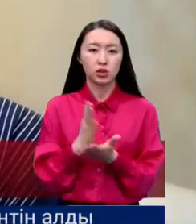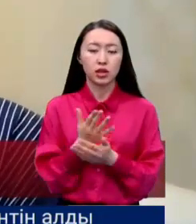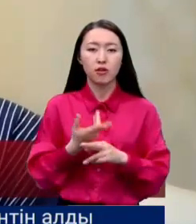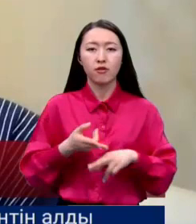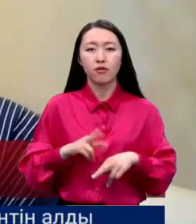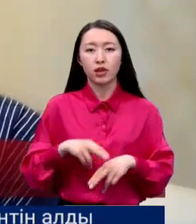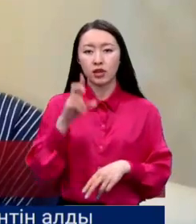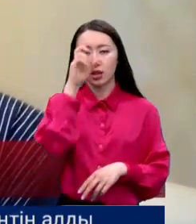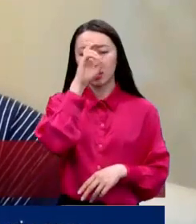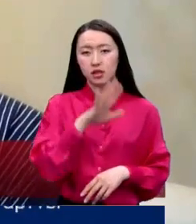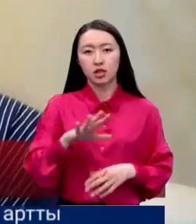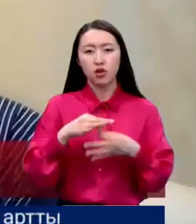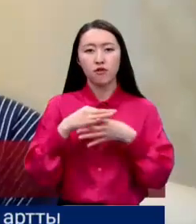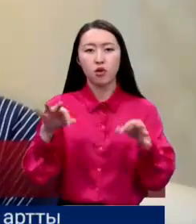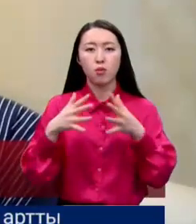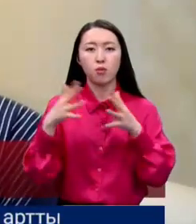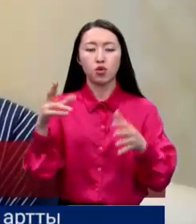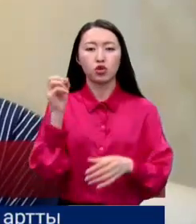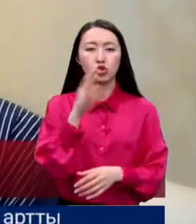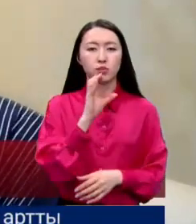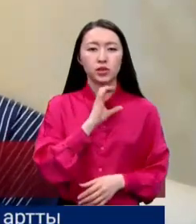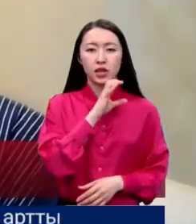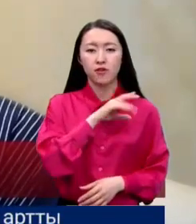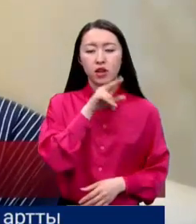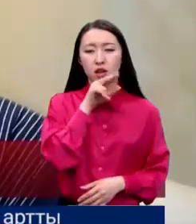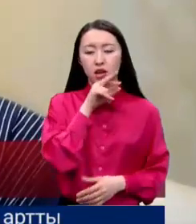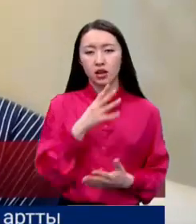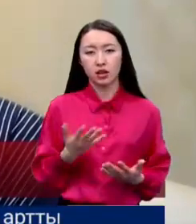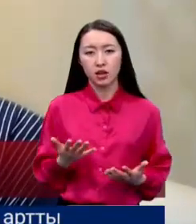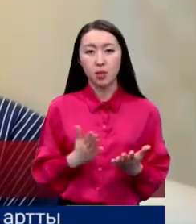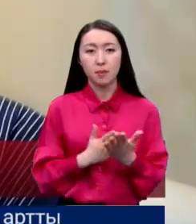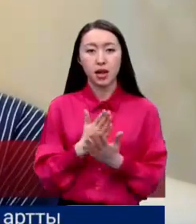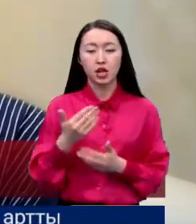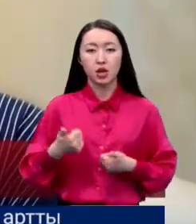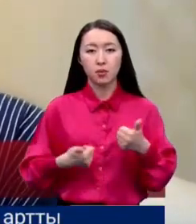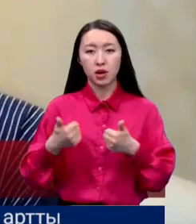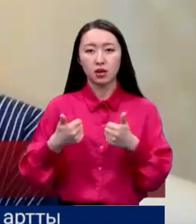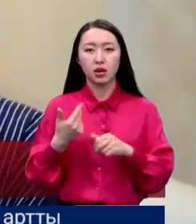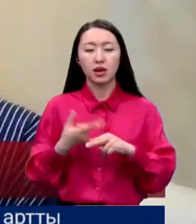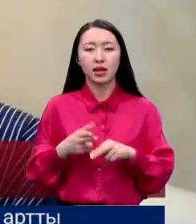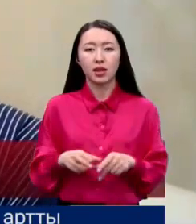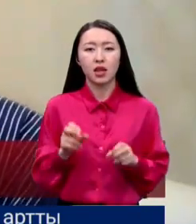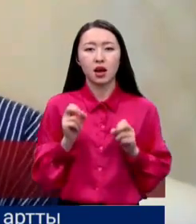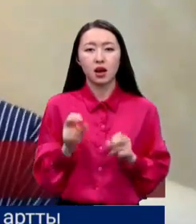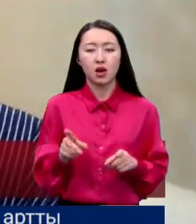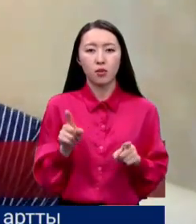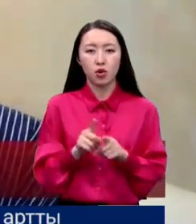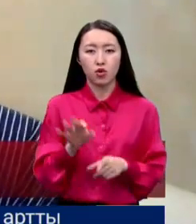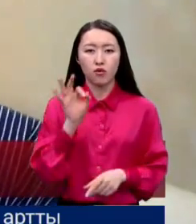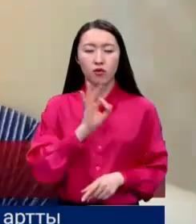странах свобод больше, чем в Северной Корее, или меньше? Мне кажется, политическая борьба – это как раз-таки